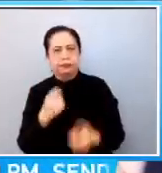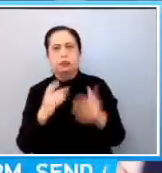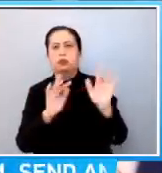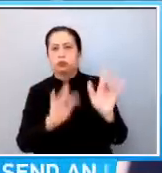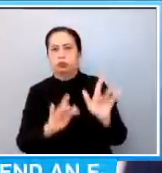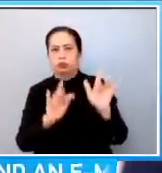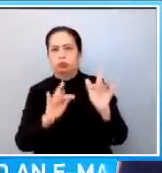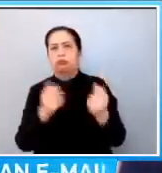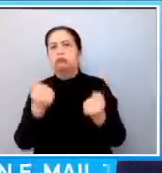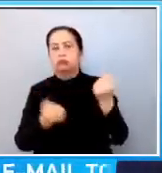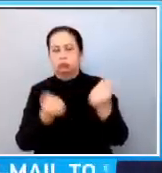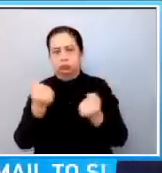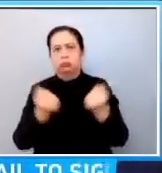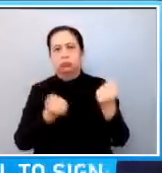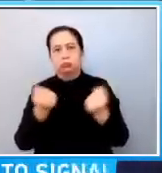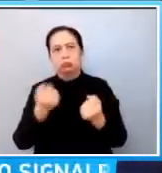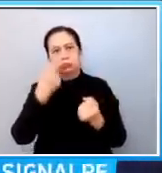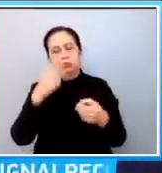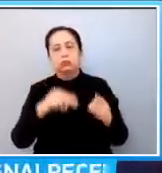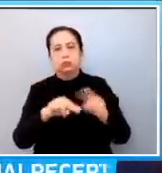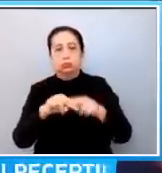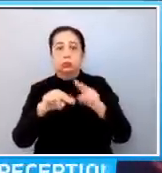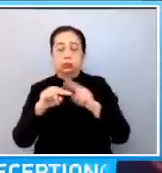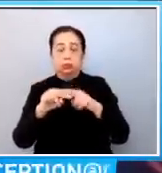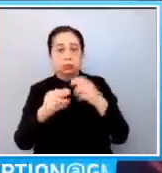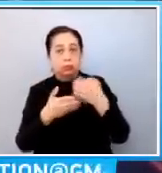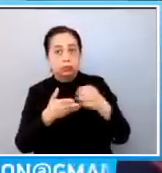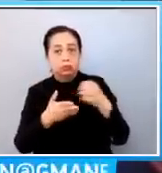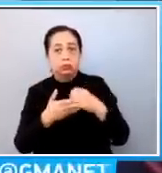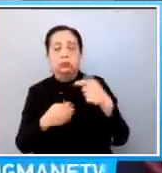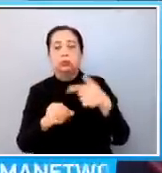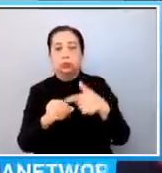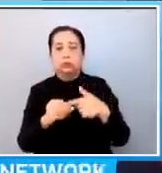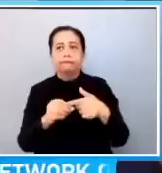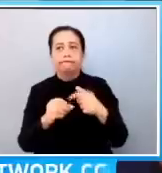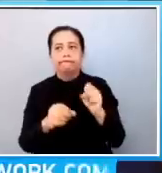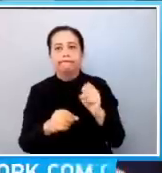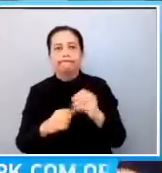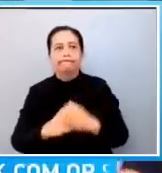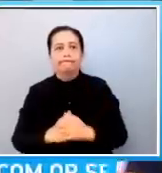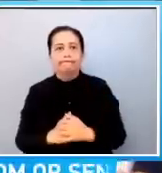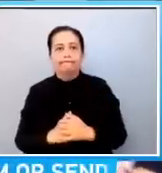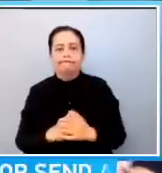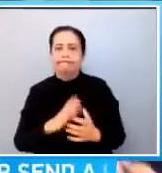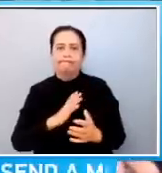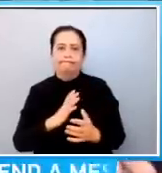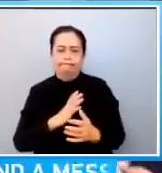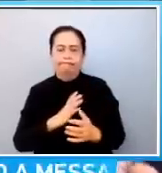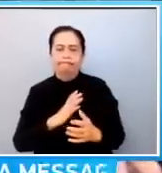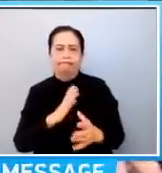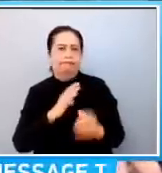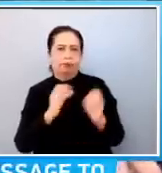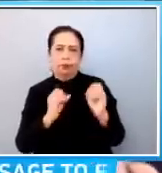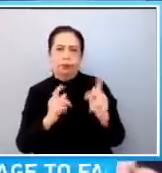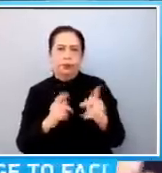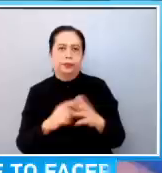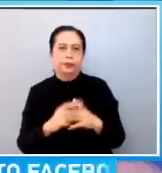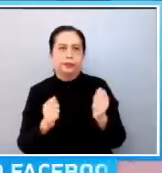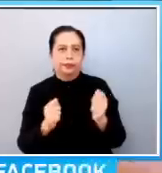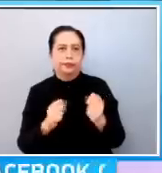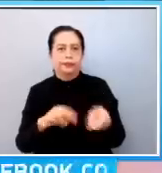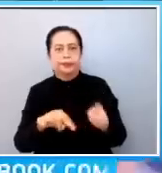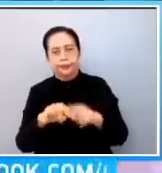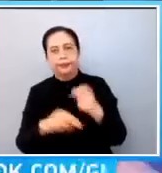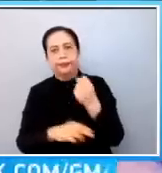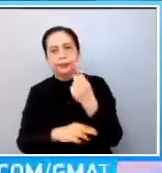yung mga driver kasi sa taas ng bilihin tsaka ng gas. So, deserve naman nila ng 11 pesos.